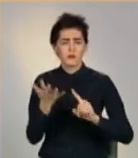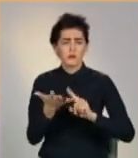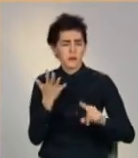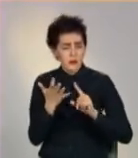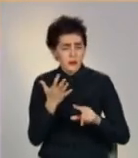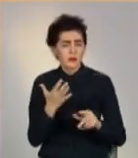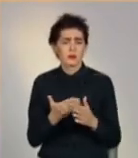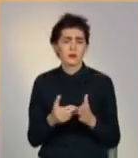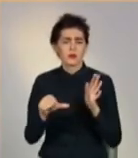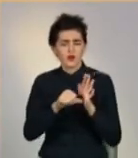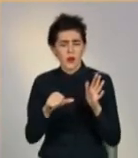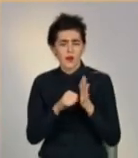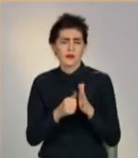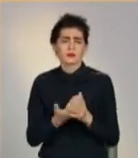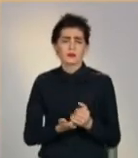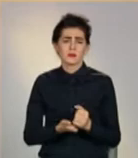п'ять,